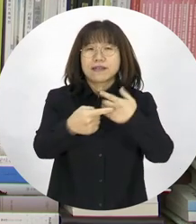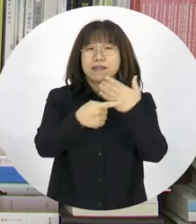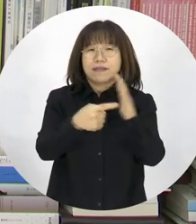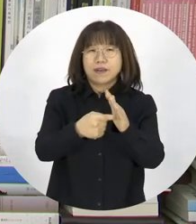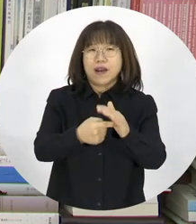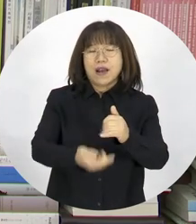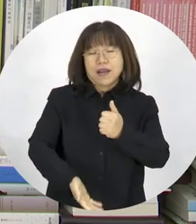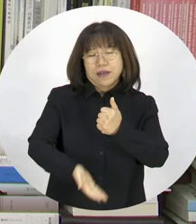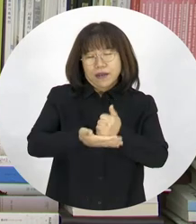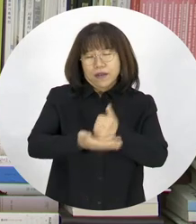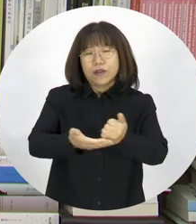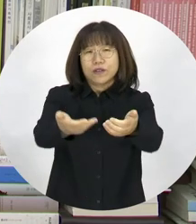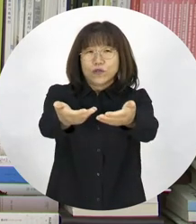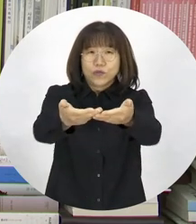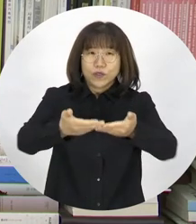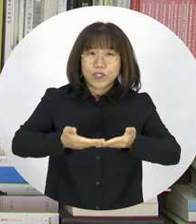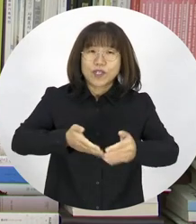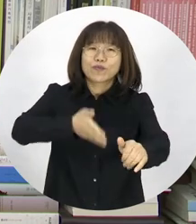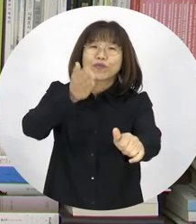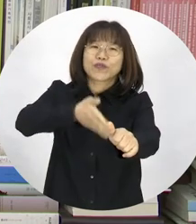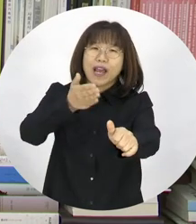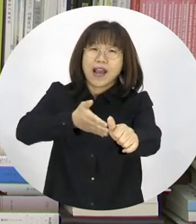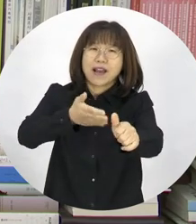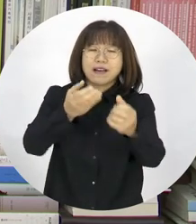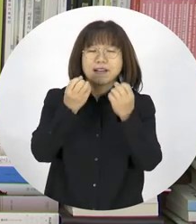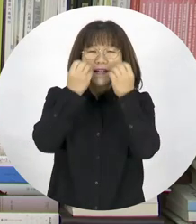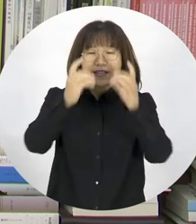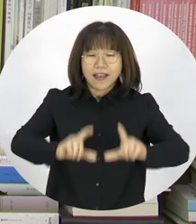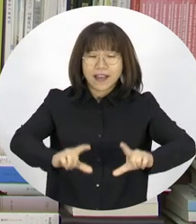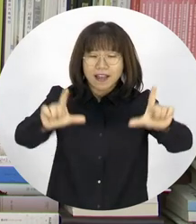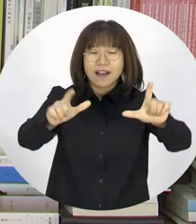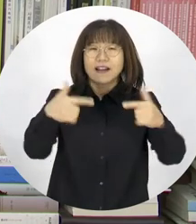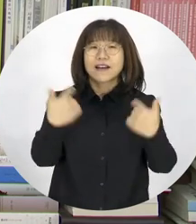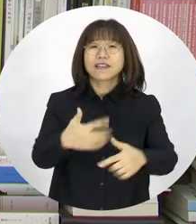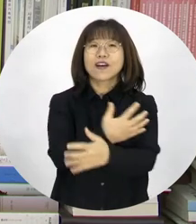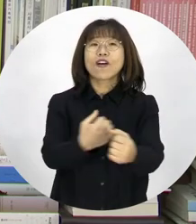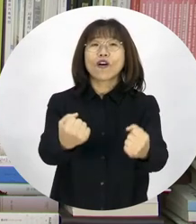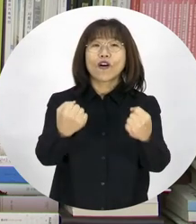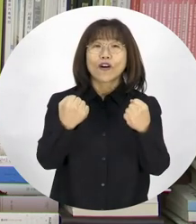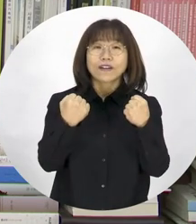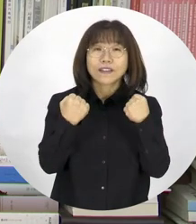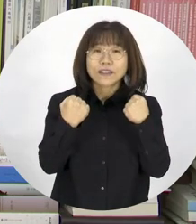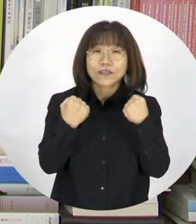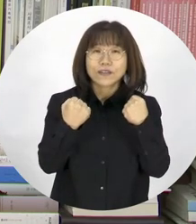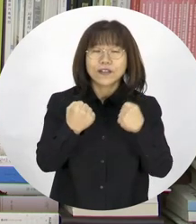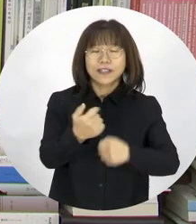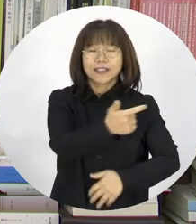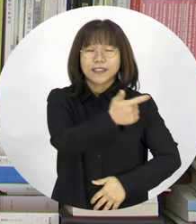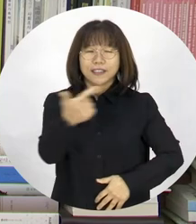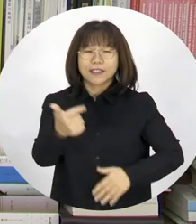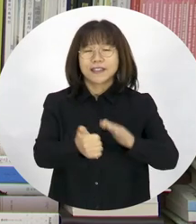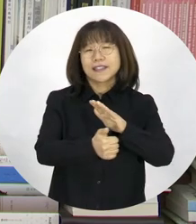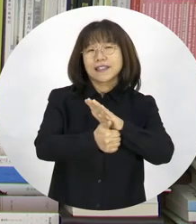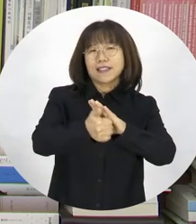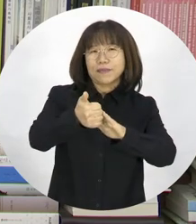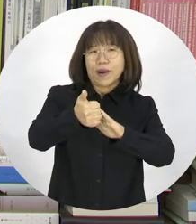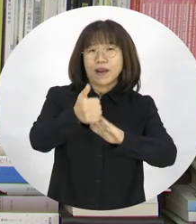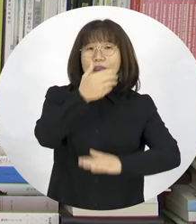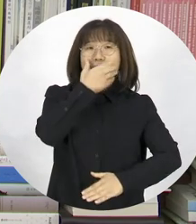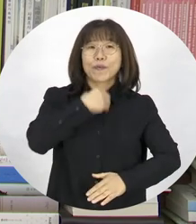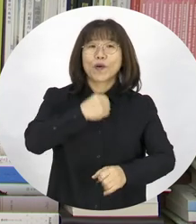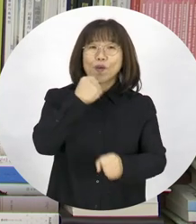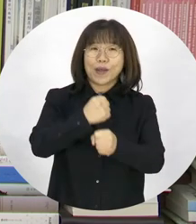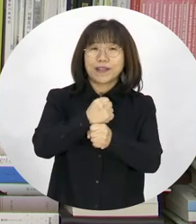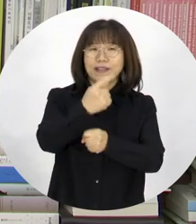보내주시길 당부드리면서 새해에도 늘 건승하시고 큰 희망과 행복을 만들어가는 한